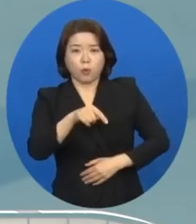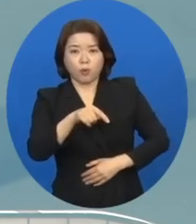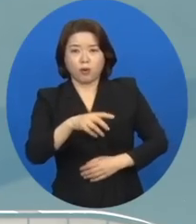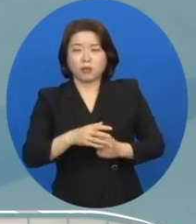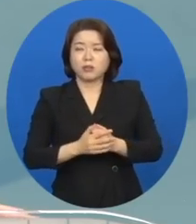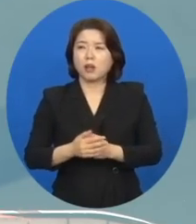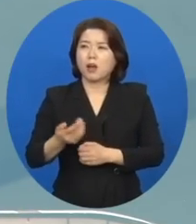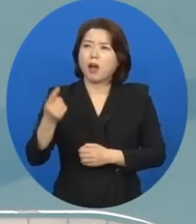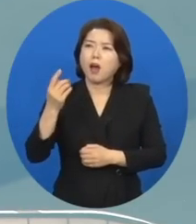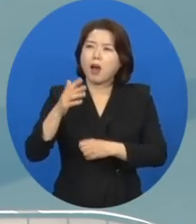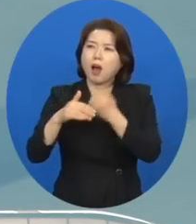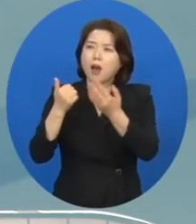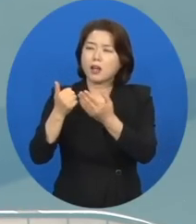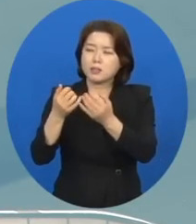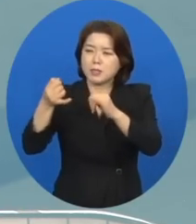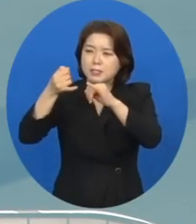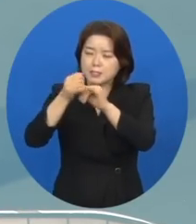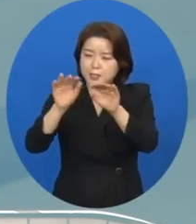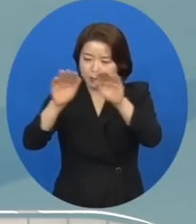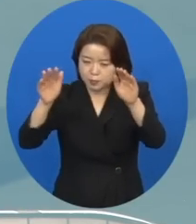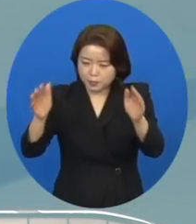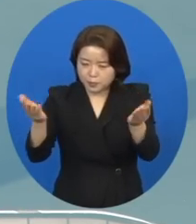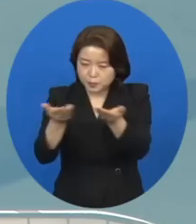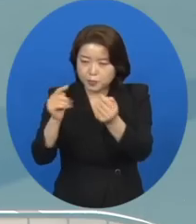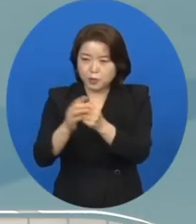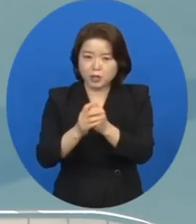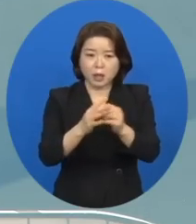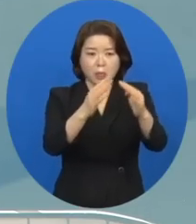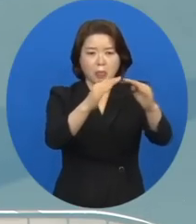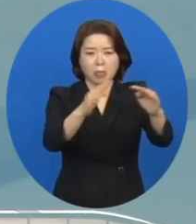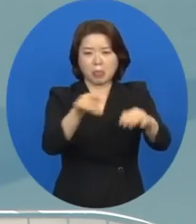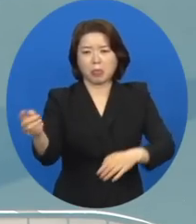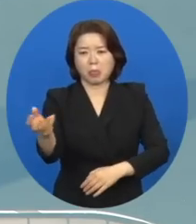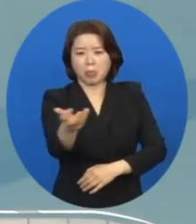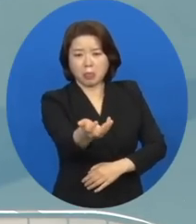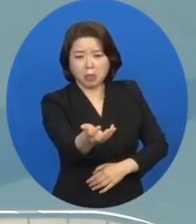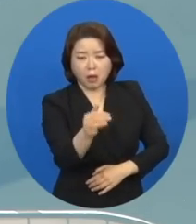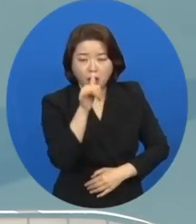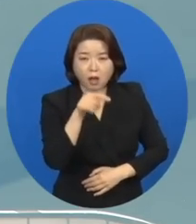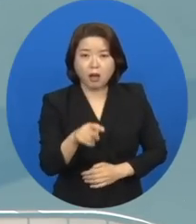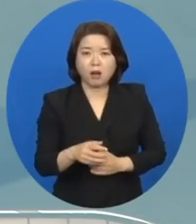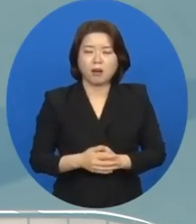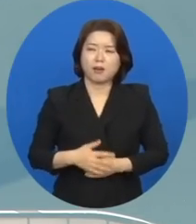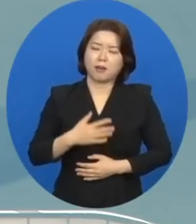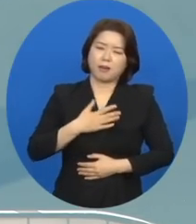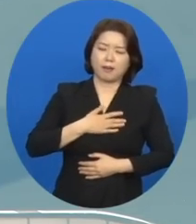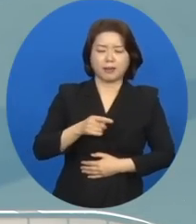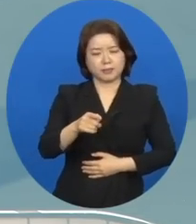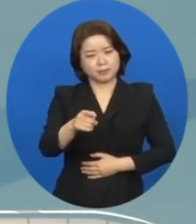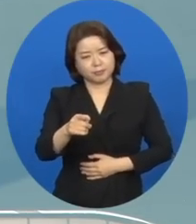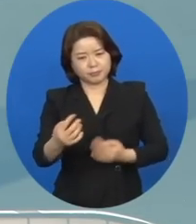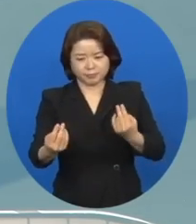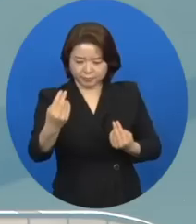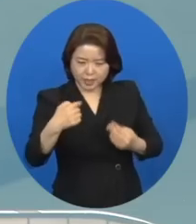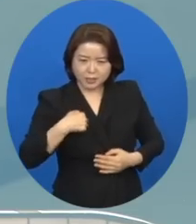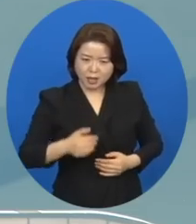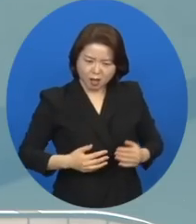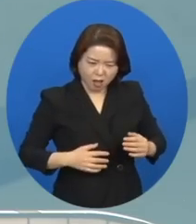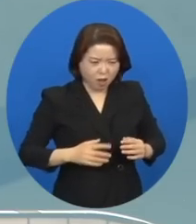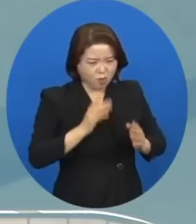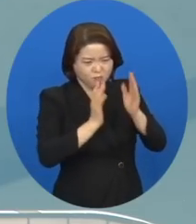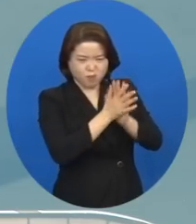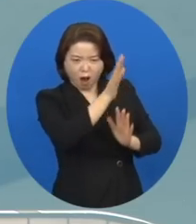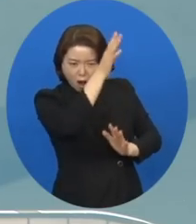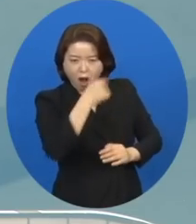하나님의 그 언약궤는 텐트에, 그냥 후진 텐트에 있는 거예요. 그래가지고 너무 마음이 죄송합니다. 하나님, 제가